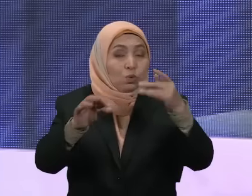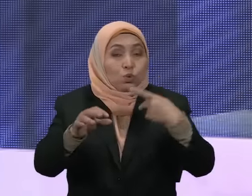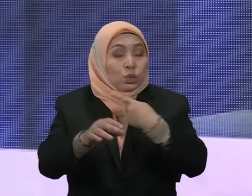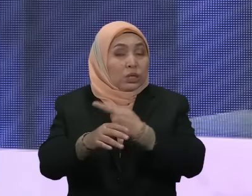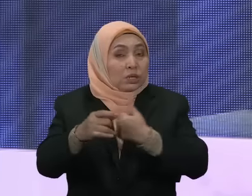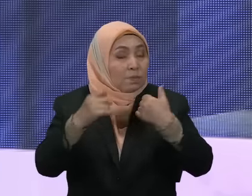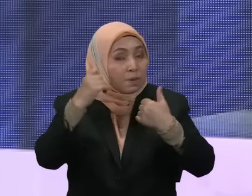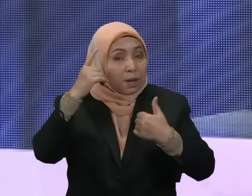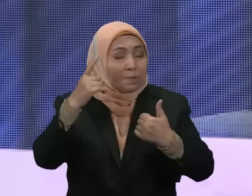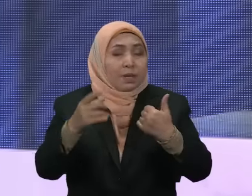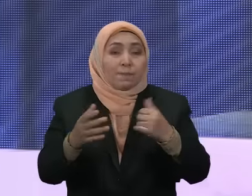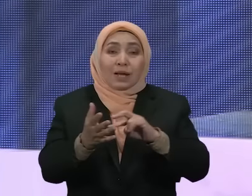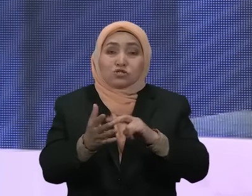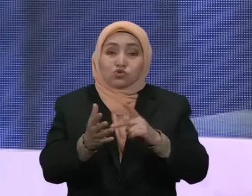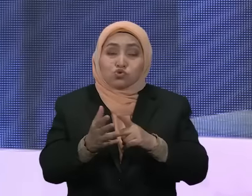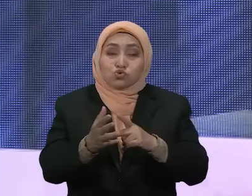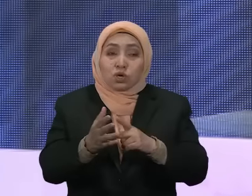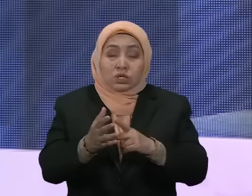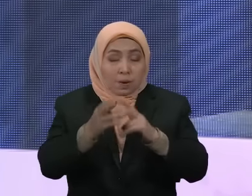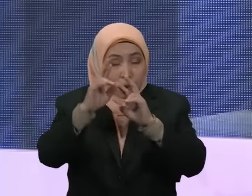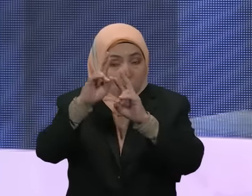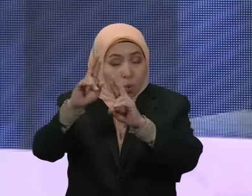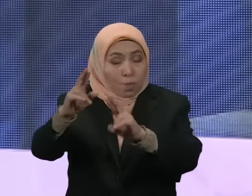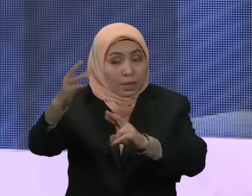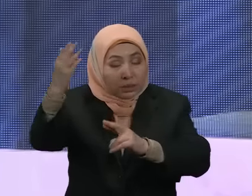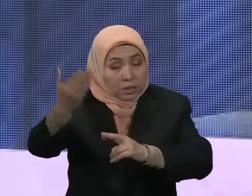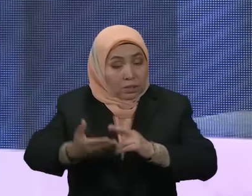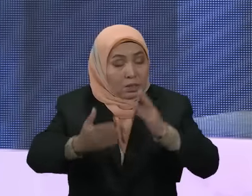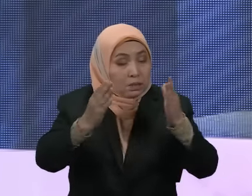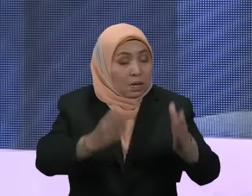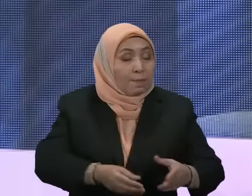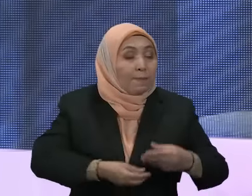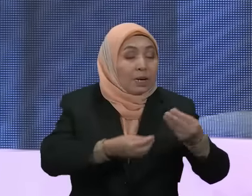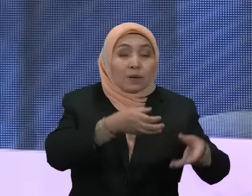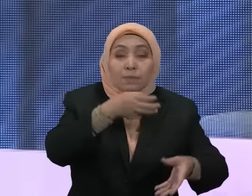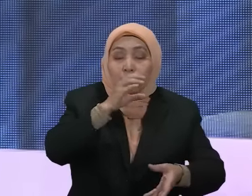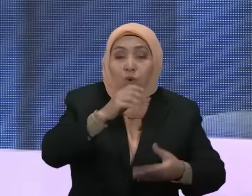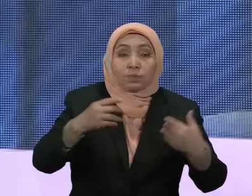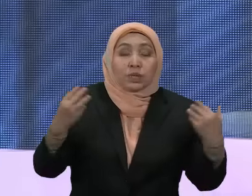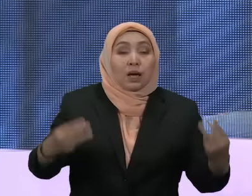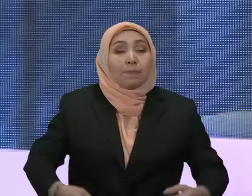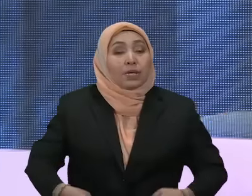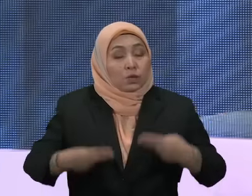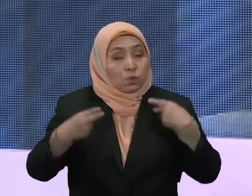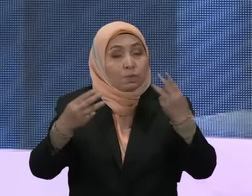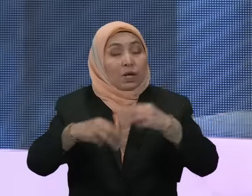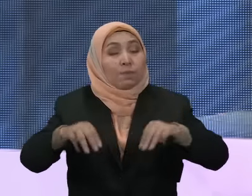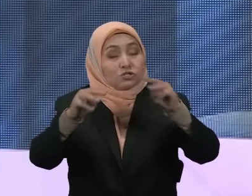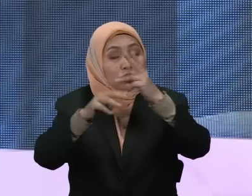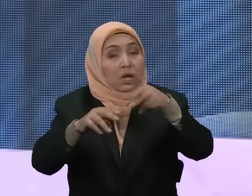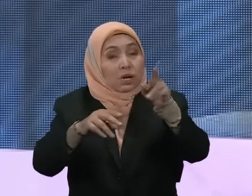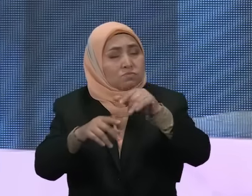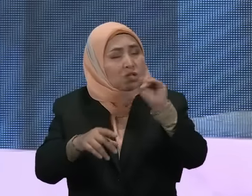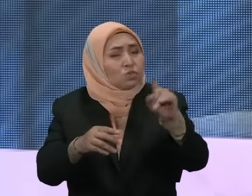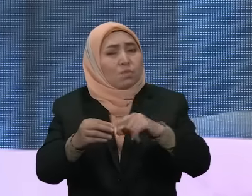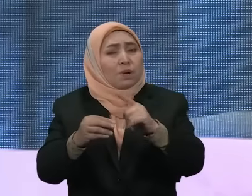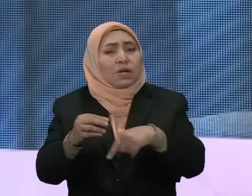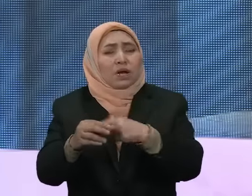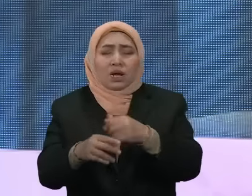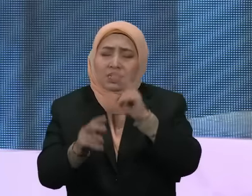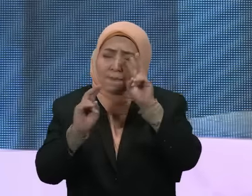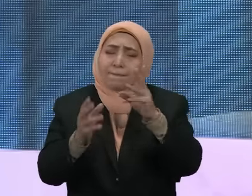ya. Maksudnya ialah menghormati tetamu, memberi minum dan juga memakmurkan Masjidil Haram itu adalah satu perkara yang